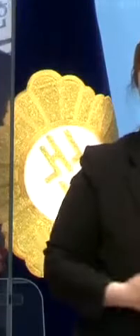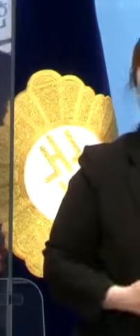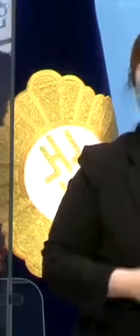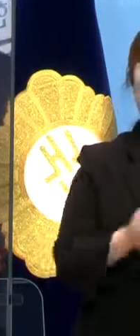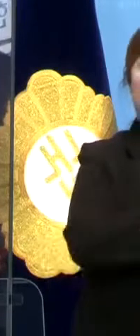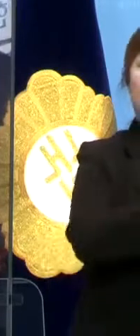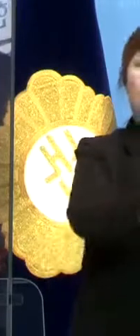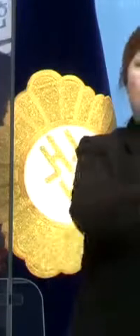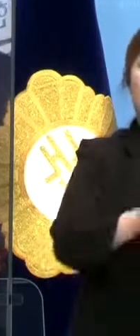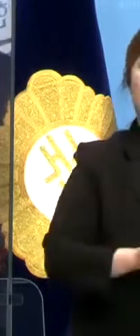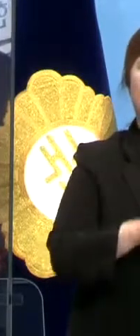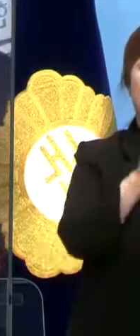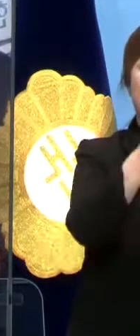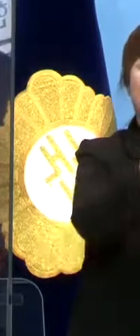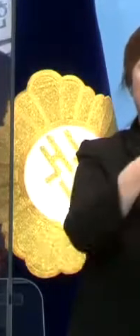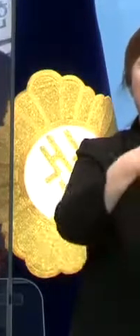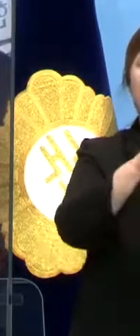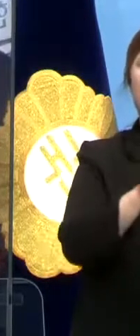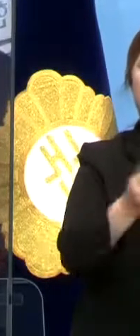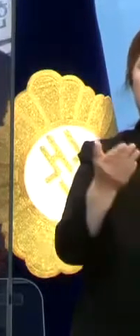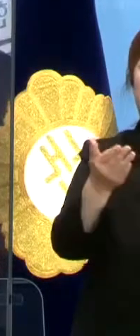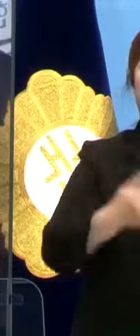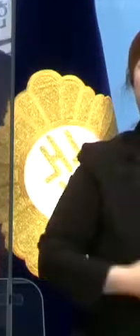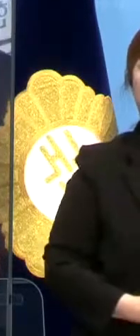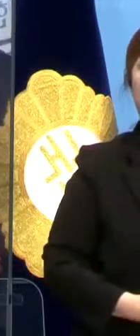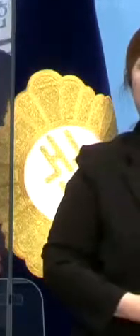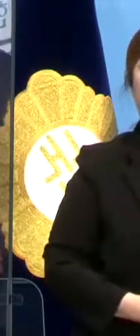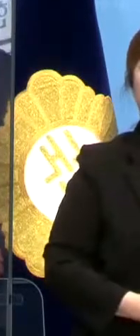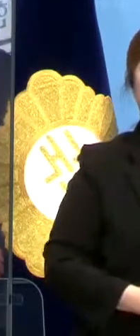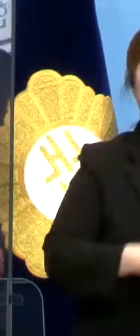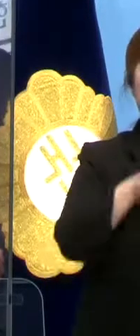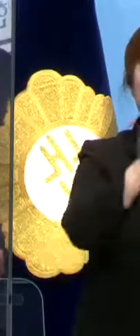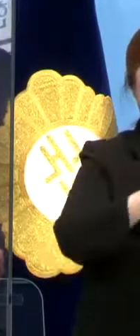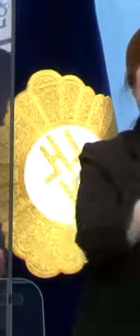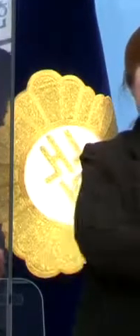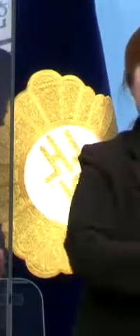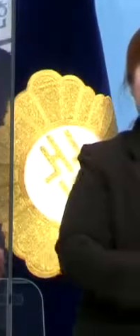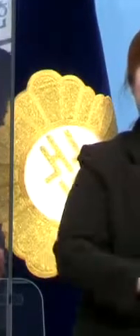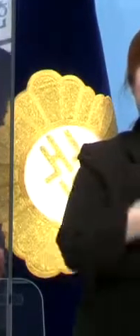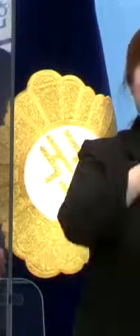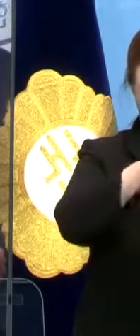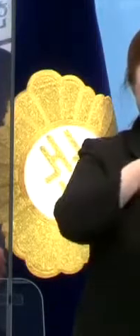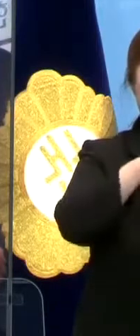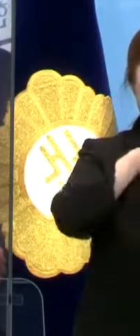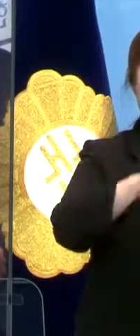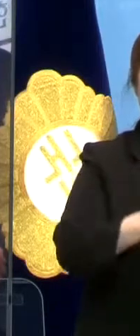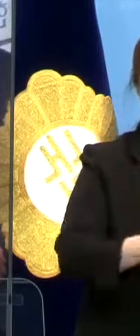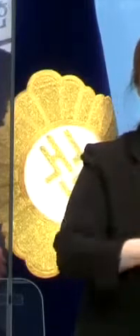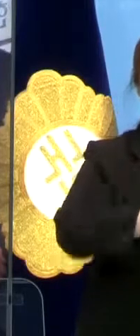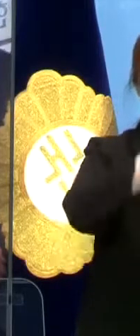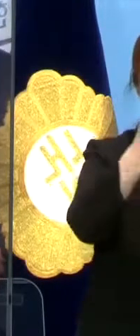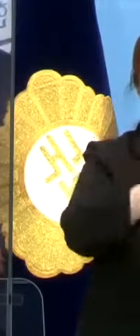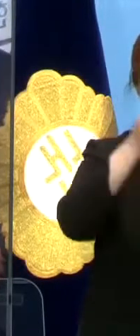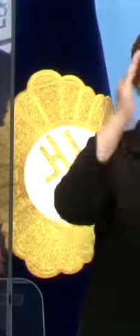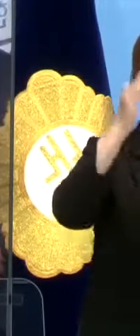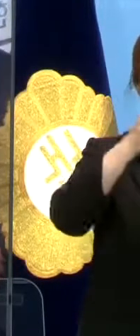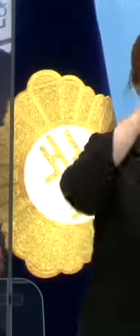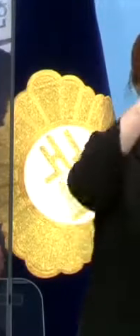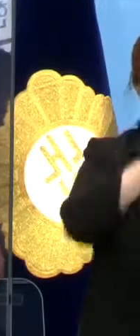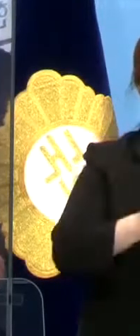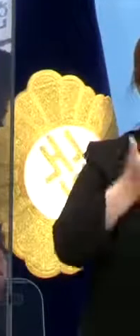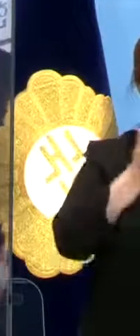2종 정책국장 님도 오셨습니다 아 을지로위원회 위원장 님 신 진성준 의원 님으로부터 모두발언을 듣도록